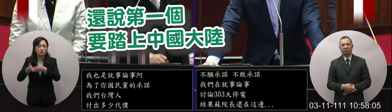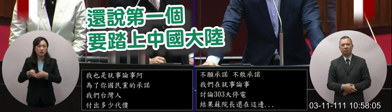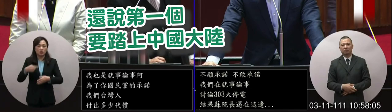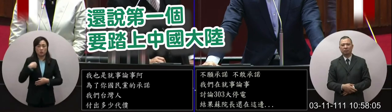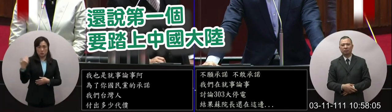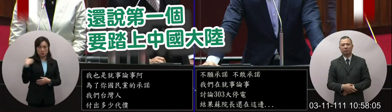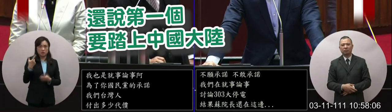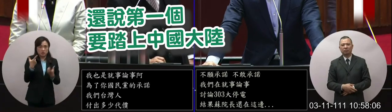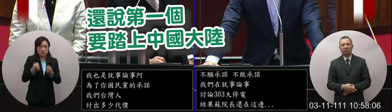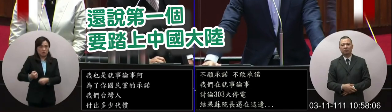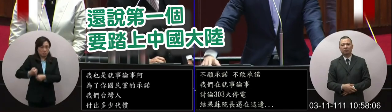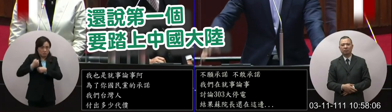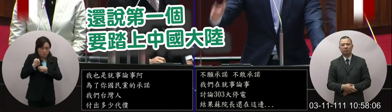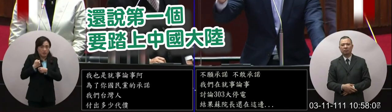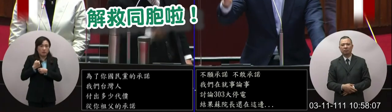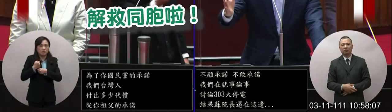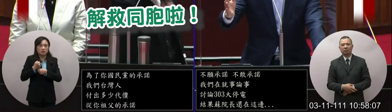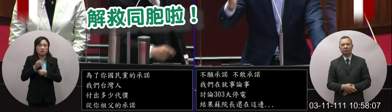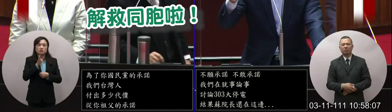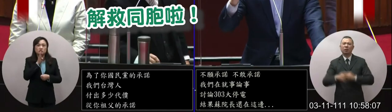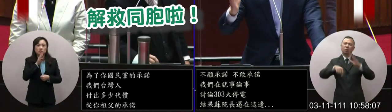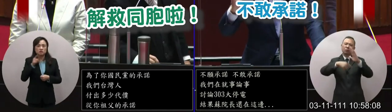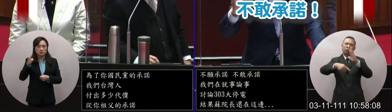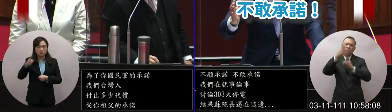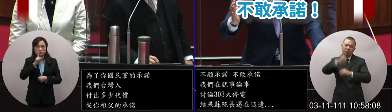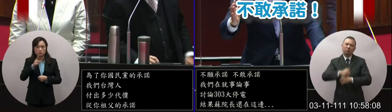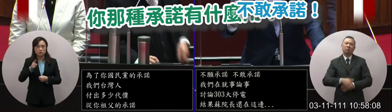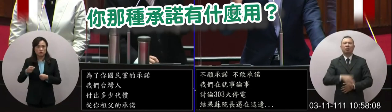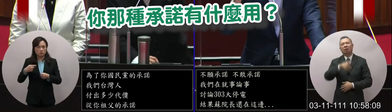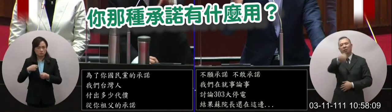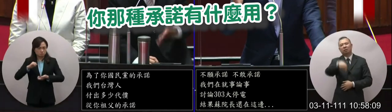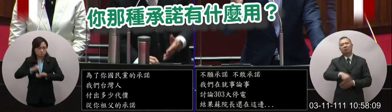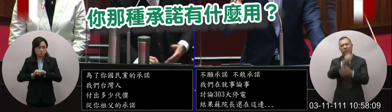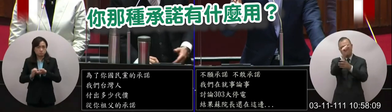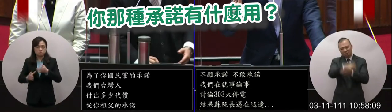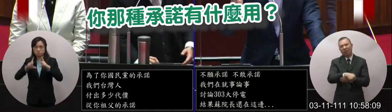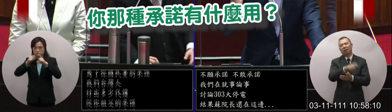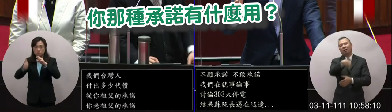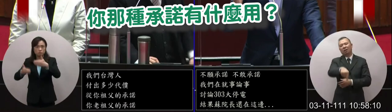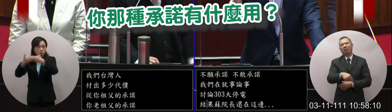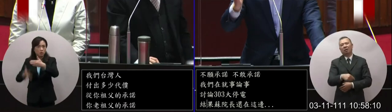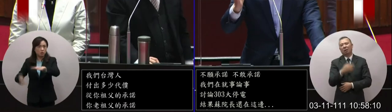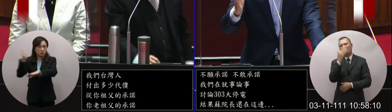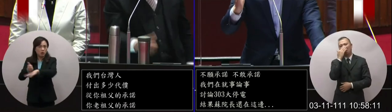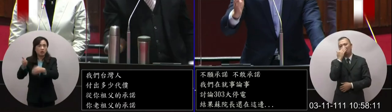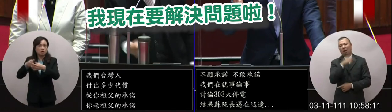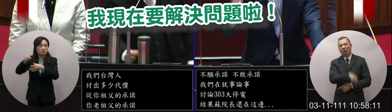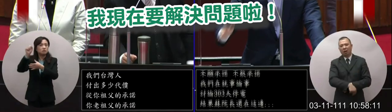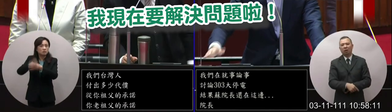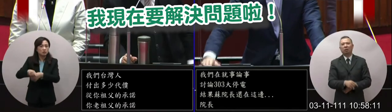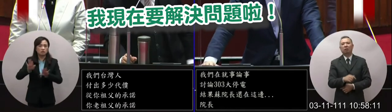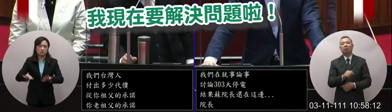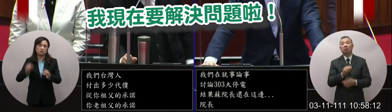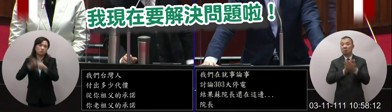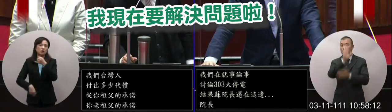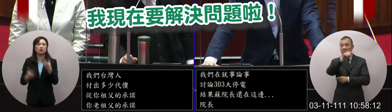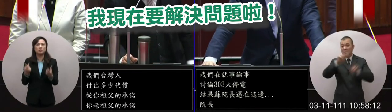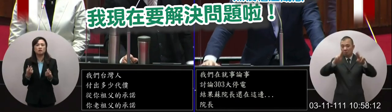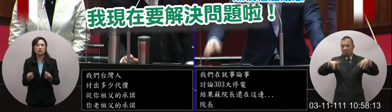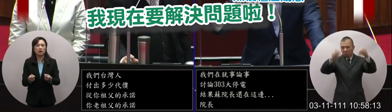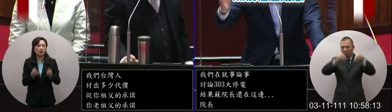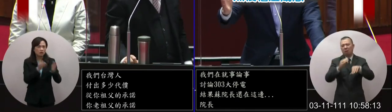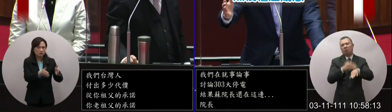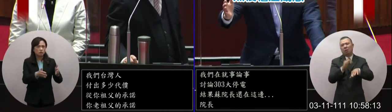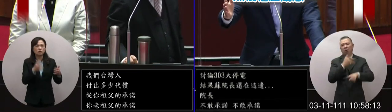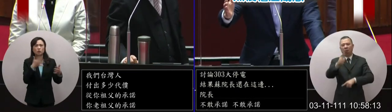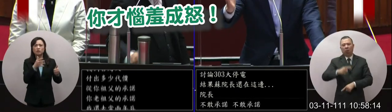第一个要踏上中国大陆，解救同胞了。 不敢承诺， 你那种承诺有什么用？ 接下来不发生大停 电，我现在要解决问题 了。然